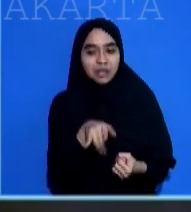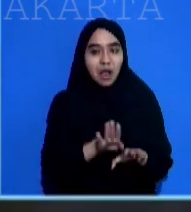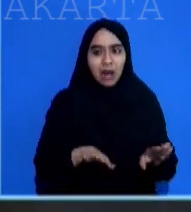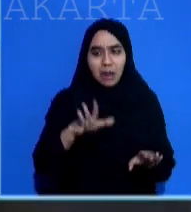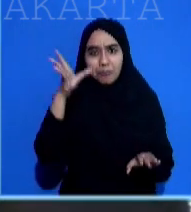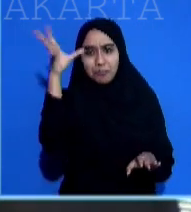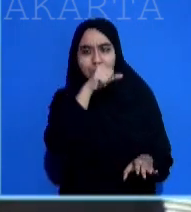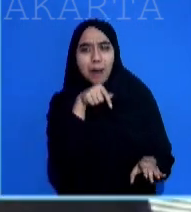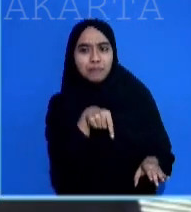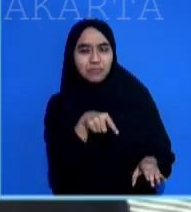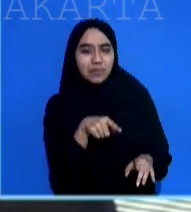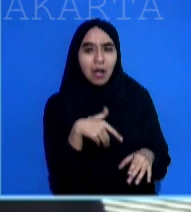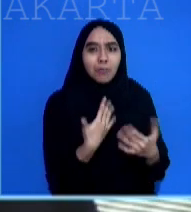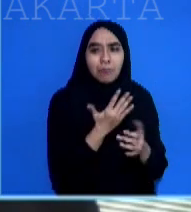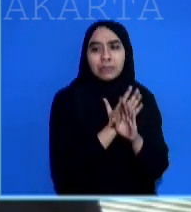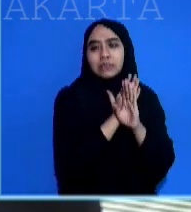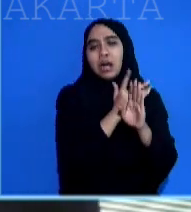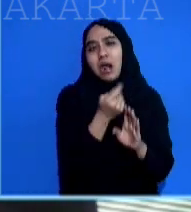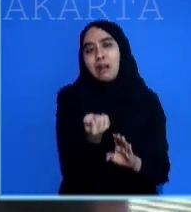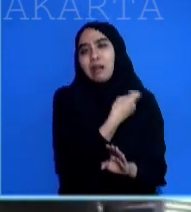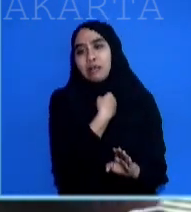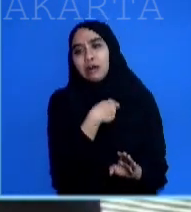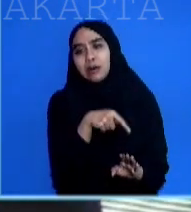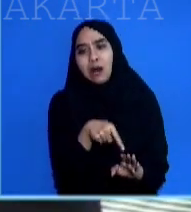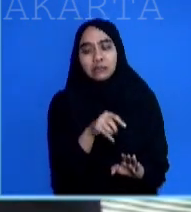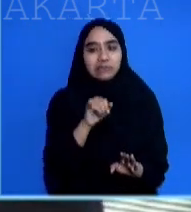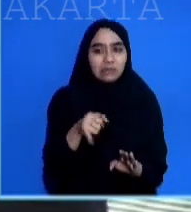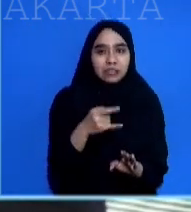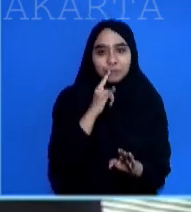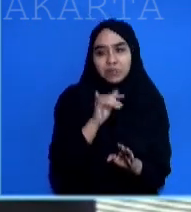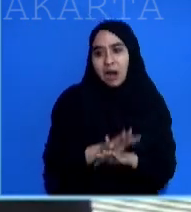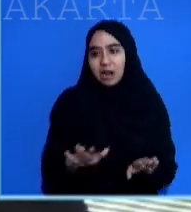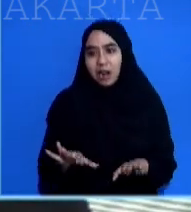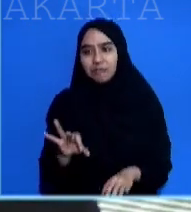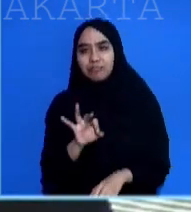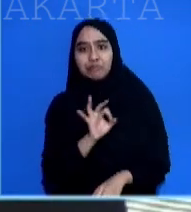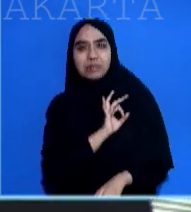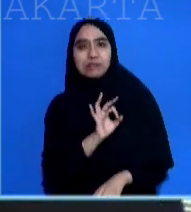mencegah terjadinya kejahatan jalanan dan menjadi pelajar yang berprestasi. Demikian Tri Hartanto, TVRI Yogyakarta melaporkan.